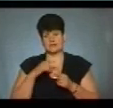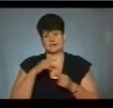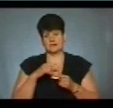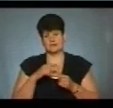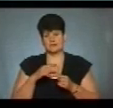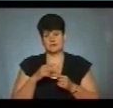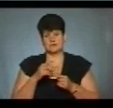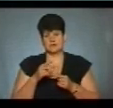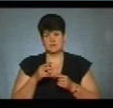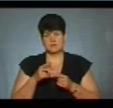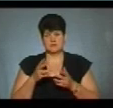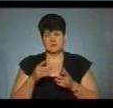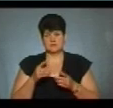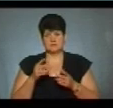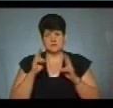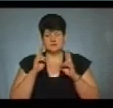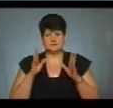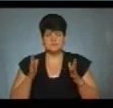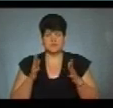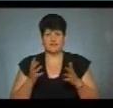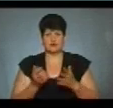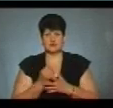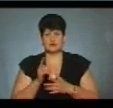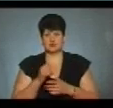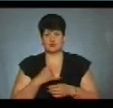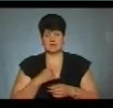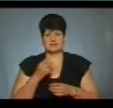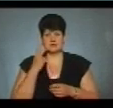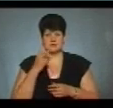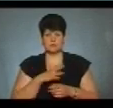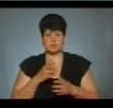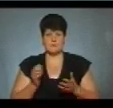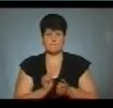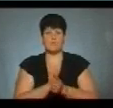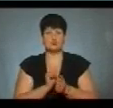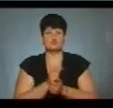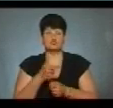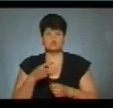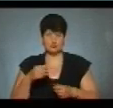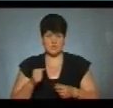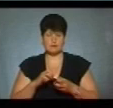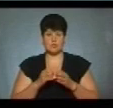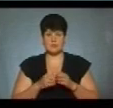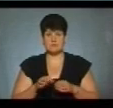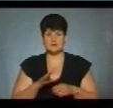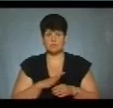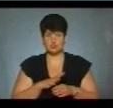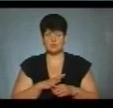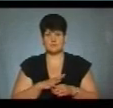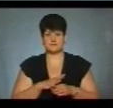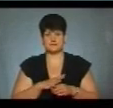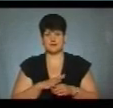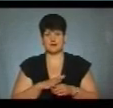немає. Виручає, ну, можливо, і так, що в нас взагалі була посуха, і, в принципі, проблеми виникали було взагалі з